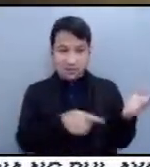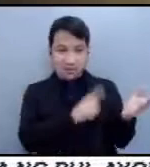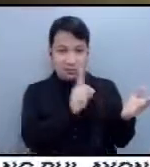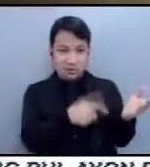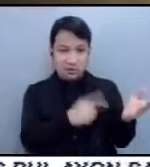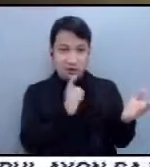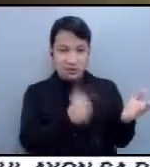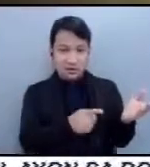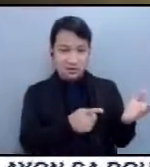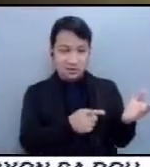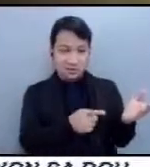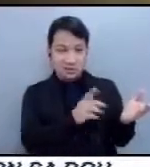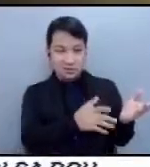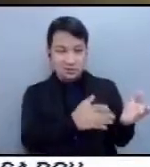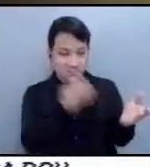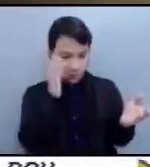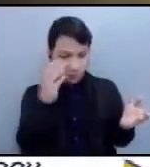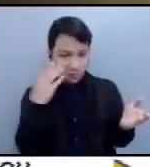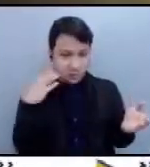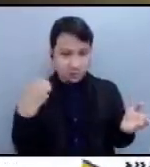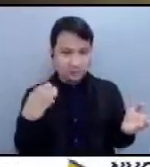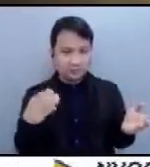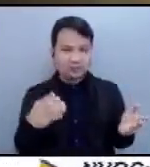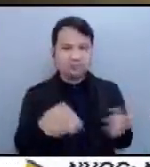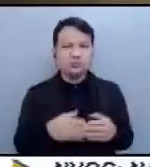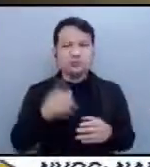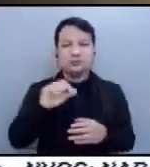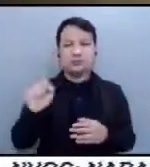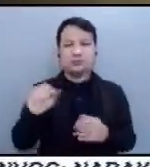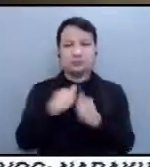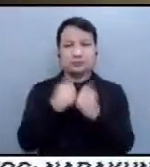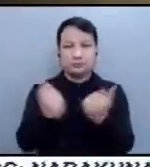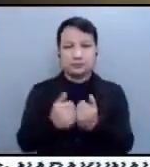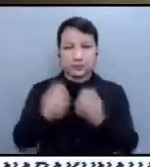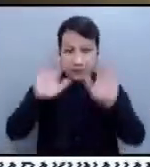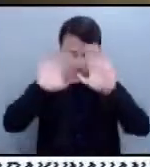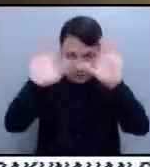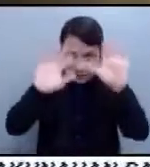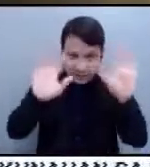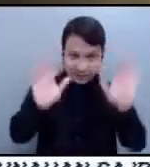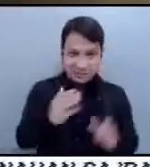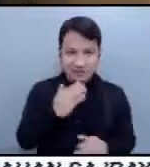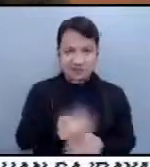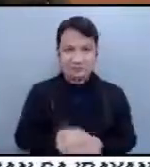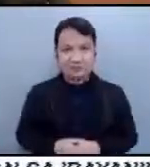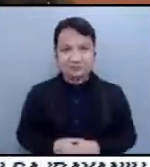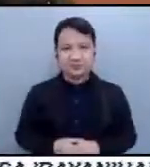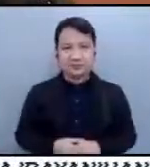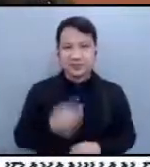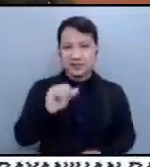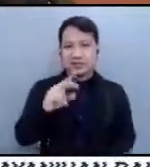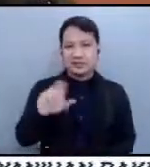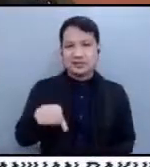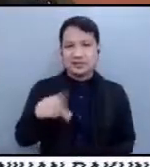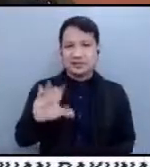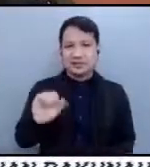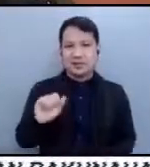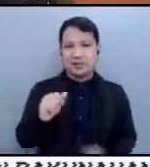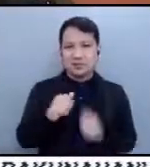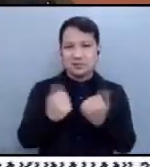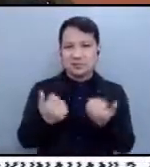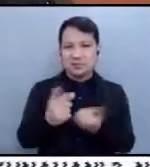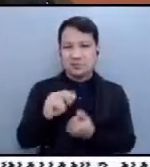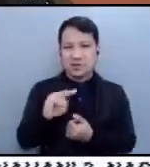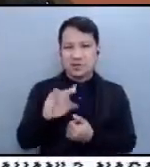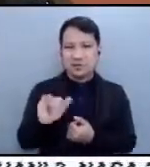namin na nanonood and yung mga Aki and Atalia's Angel po. Hello po sa inyo. Wow, Aki and Atalia's Angels ha? So